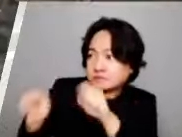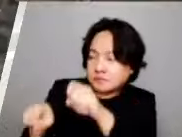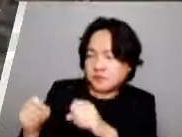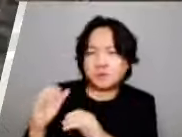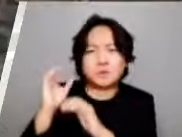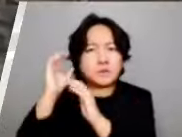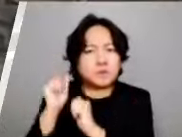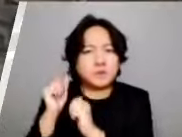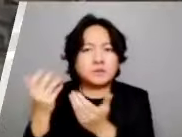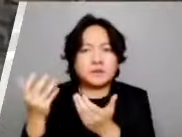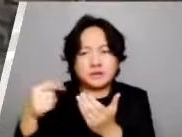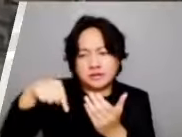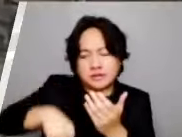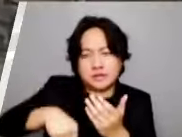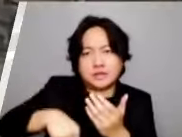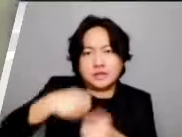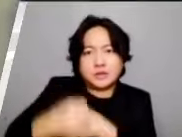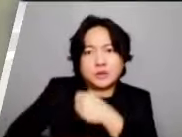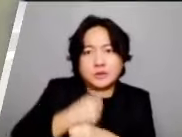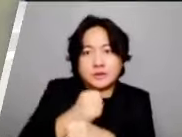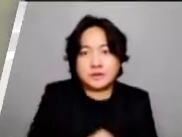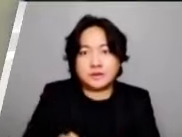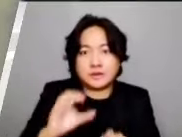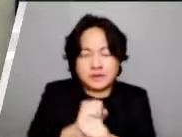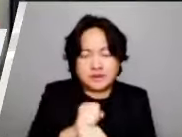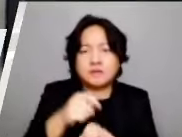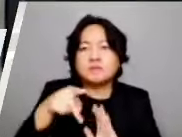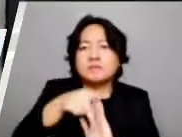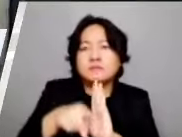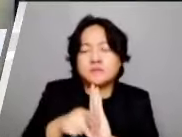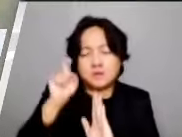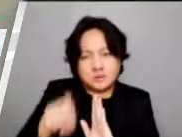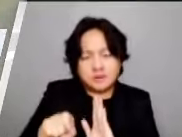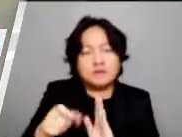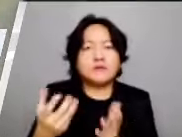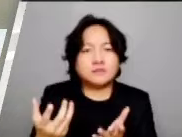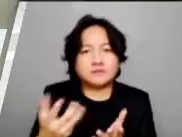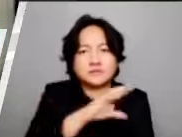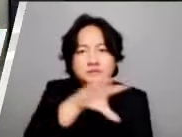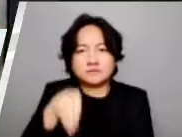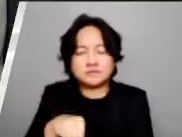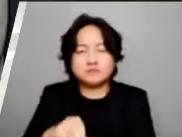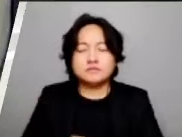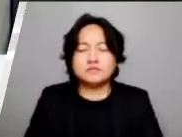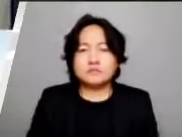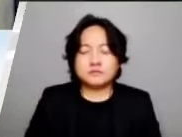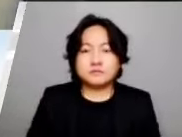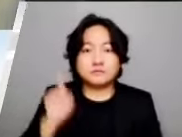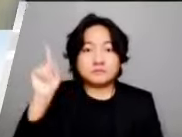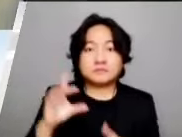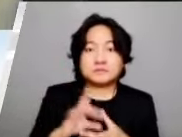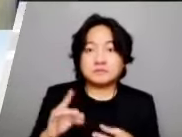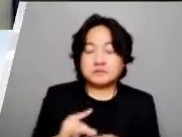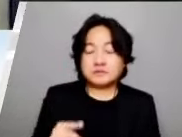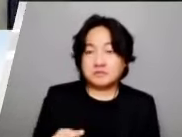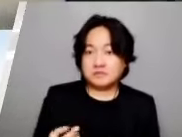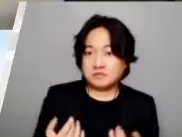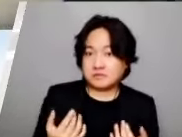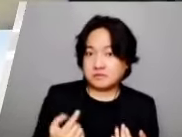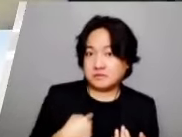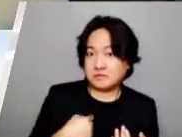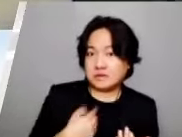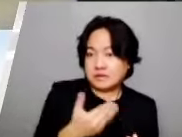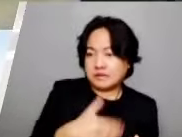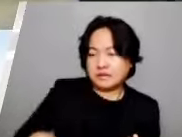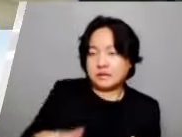ay may palabas natin ang polisiya na ito. Single mom ako, syempre pinag-ipon ako muna bago ko makapagpagawa ng salamin. So